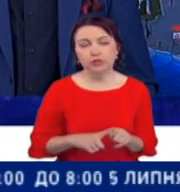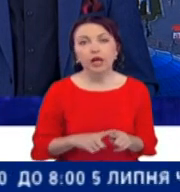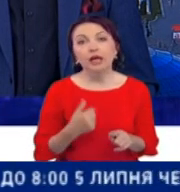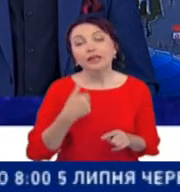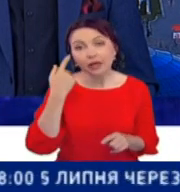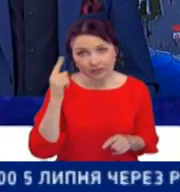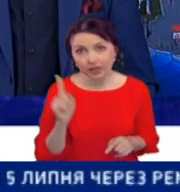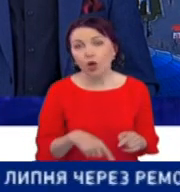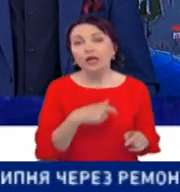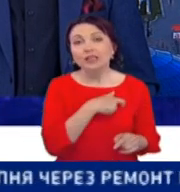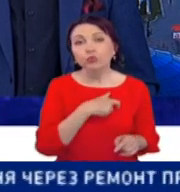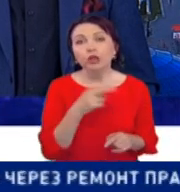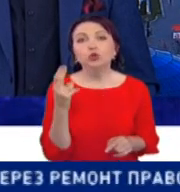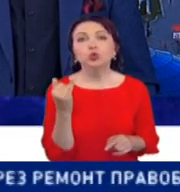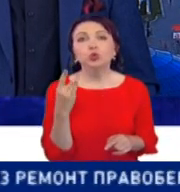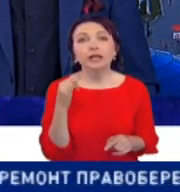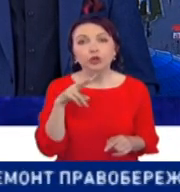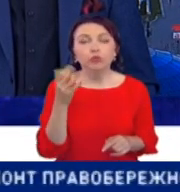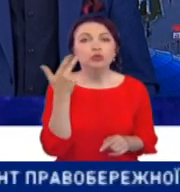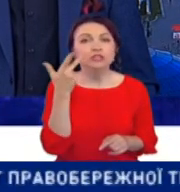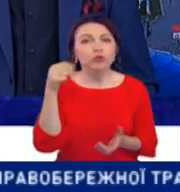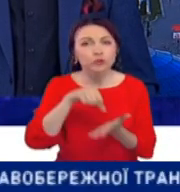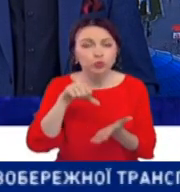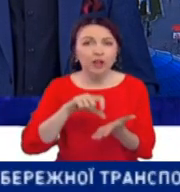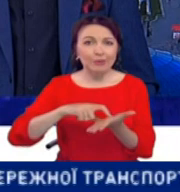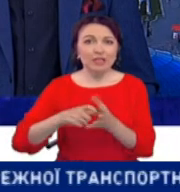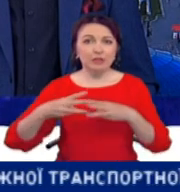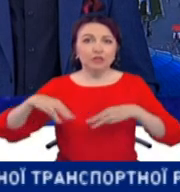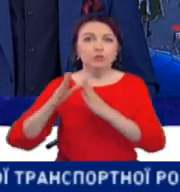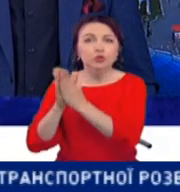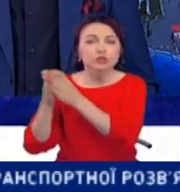і депутат Курило постійно виступав на Кабміні, просив приїхати